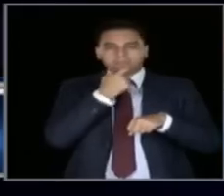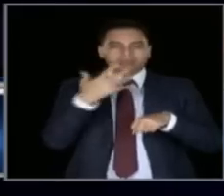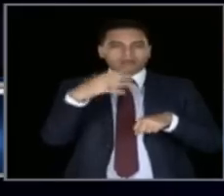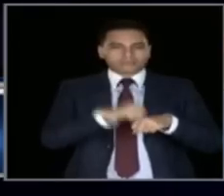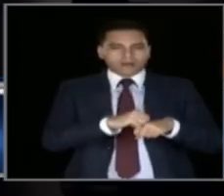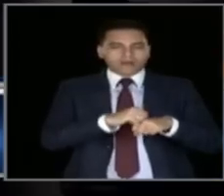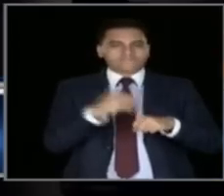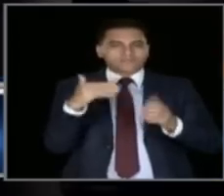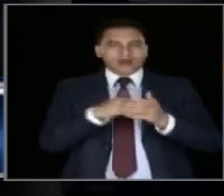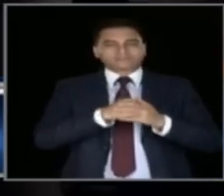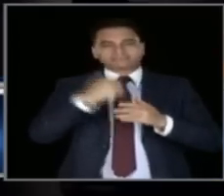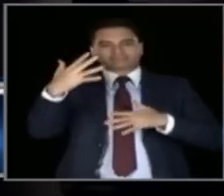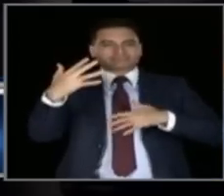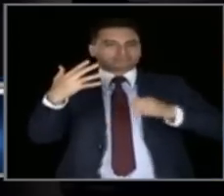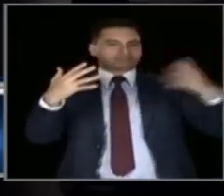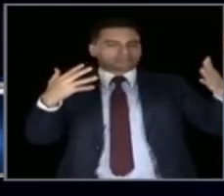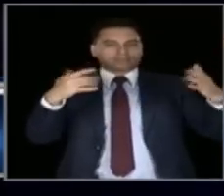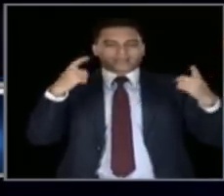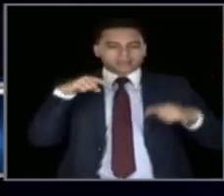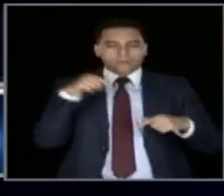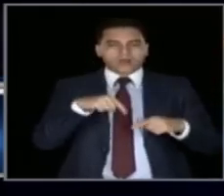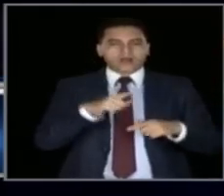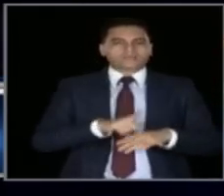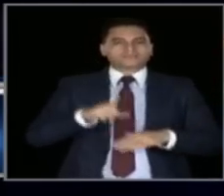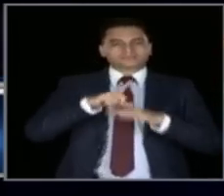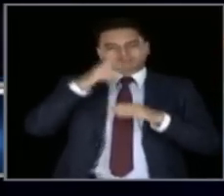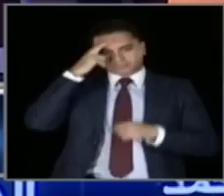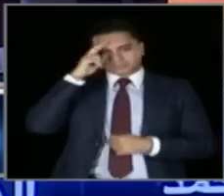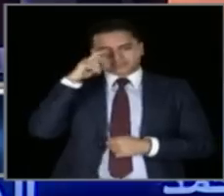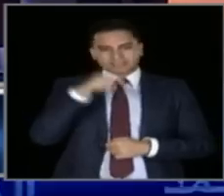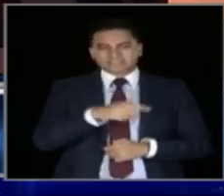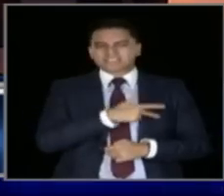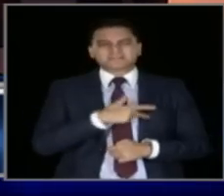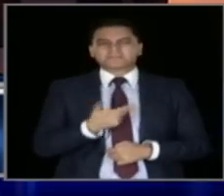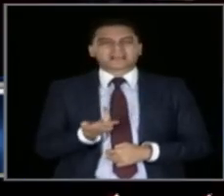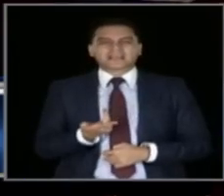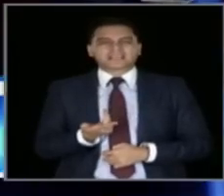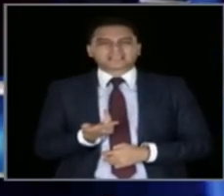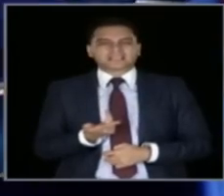إجابتك يا أحمد؟ إثيوبيا. أحمد أبو حسين طبعاً إجابة خاطئة.